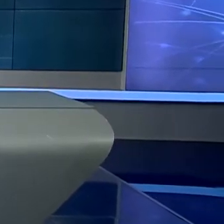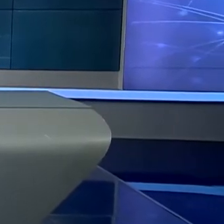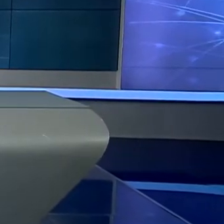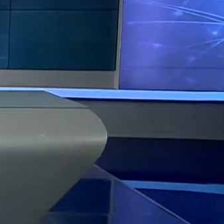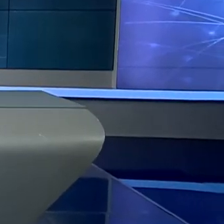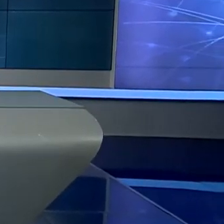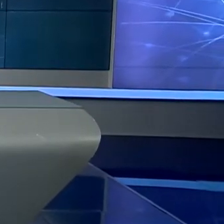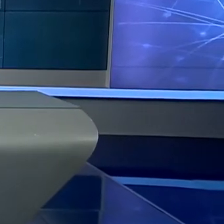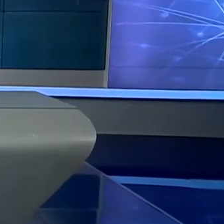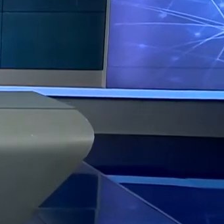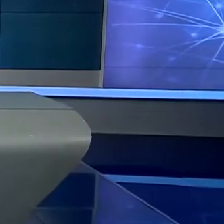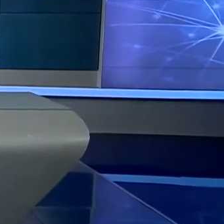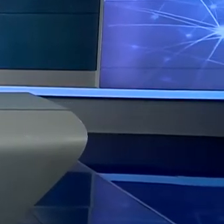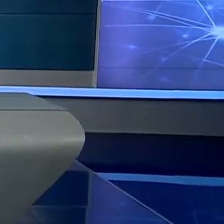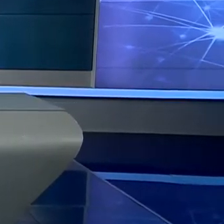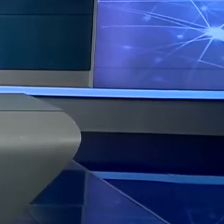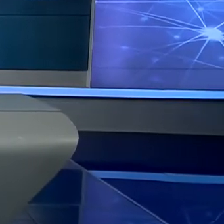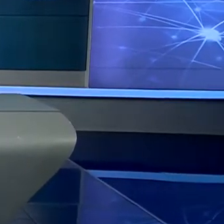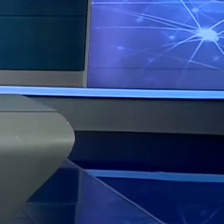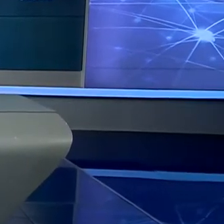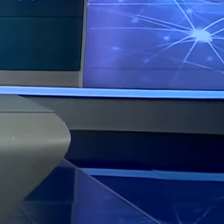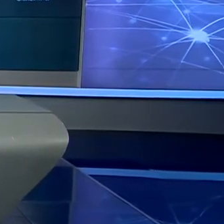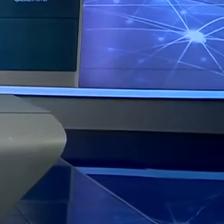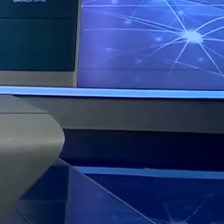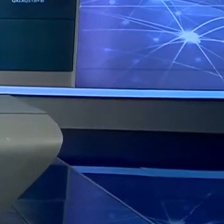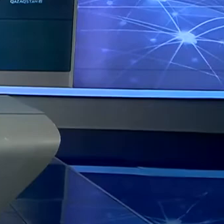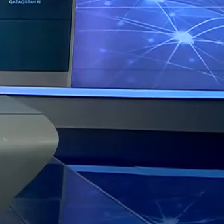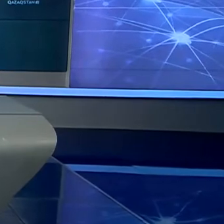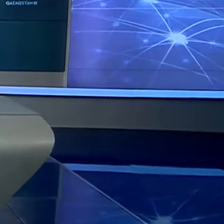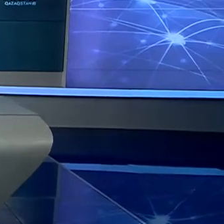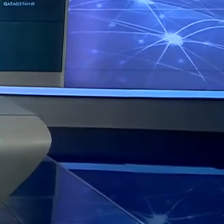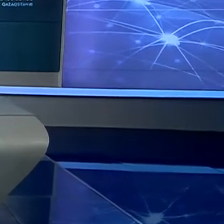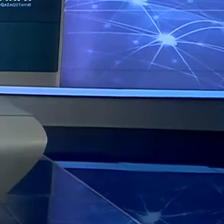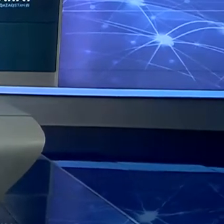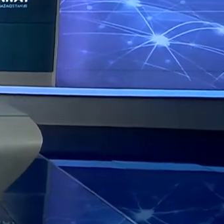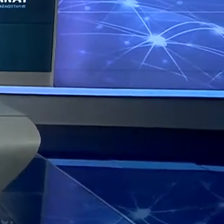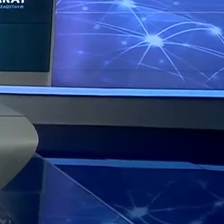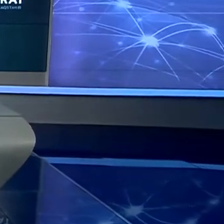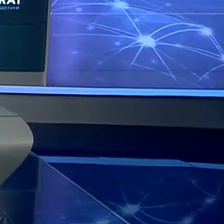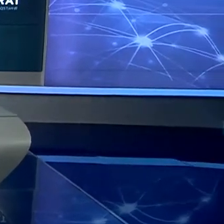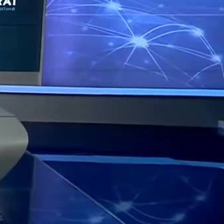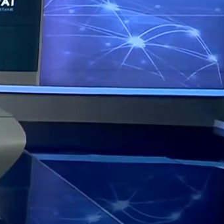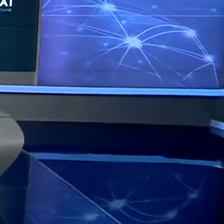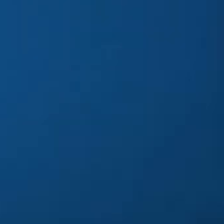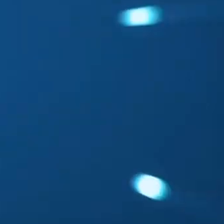ақпараттың айтары осы. Экранда көрсетілген нөмір бойынша хабарласа аласыздар. Аман сау болыңыздар.